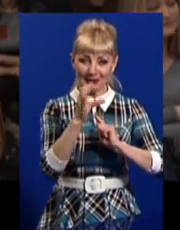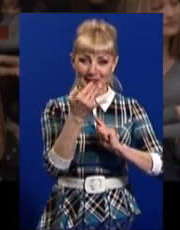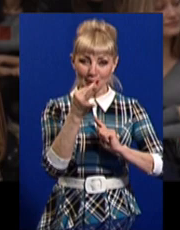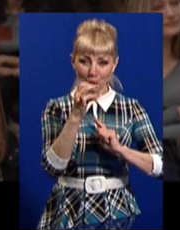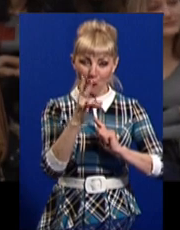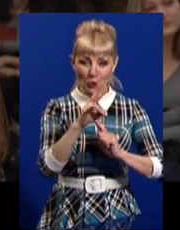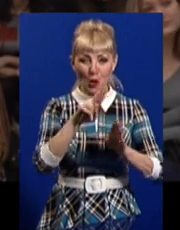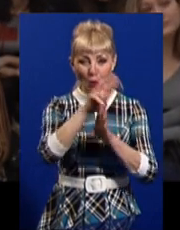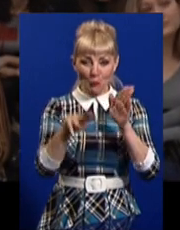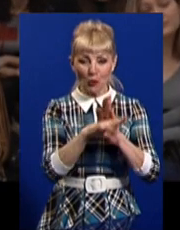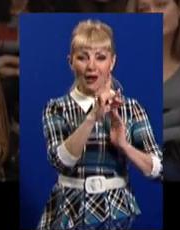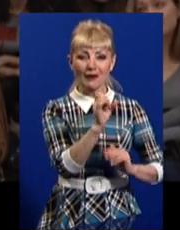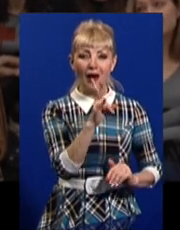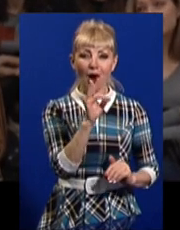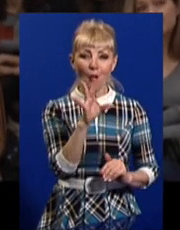раковиною.